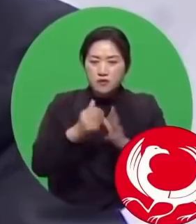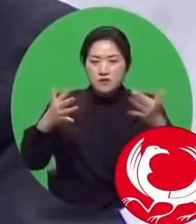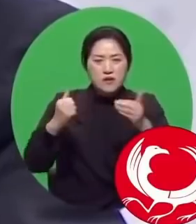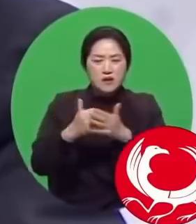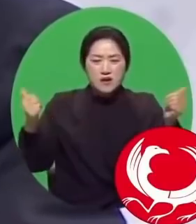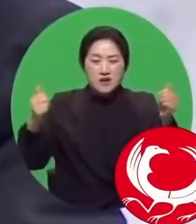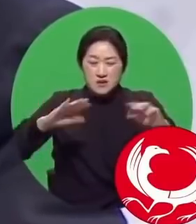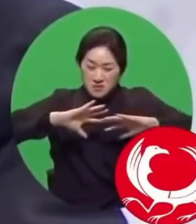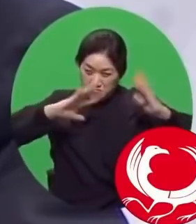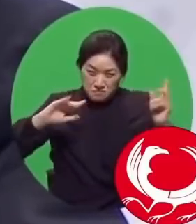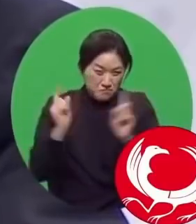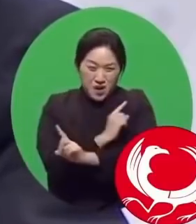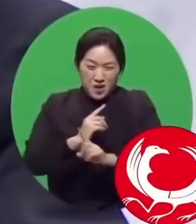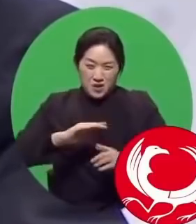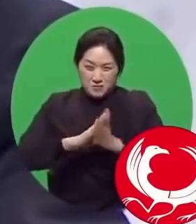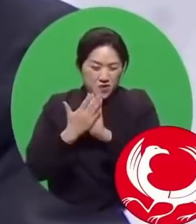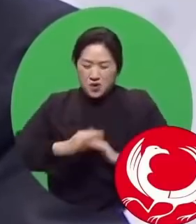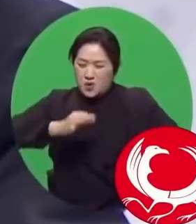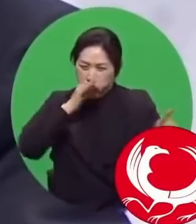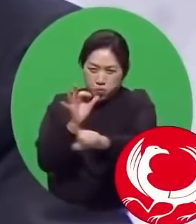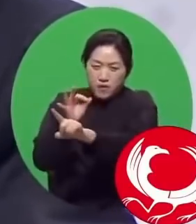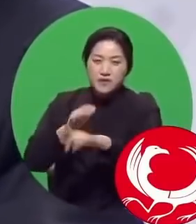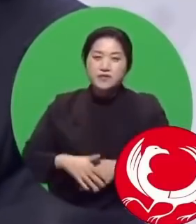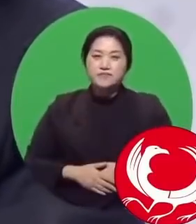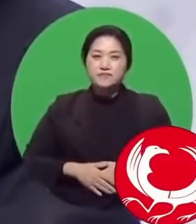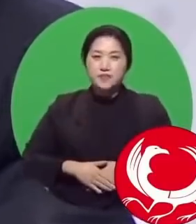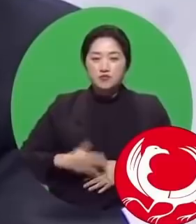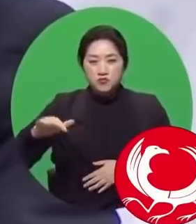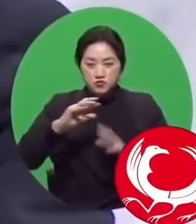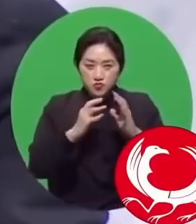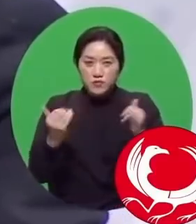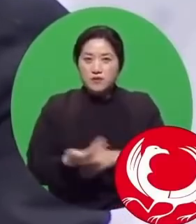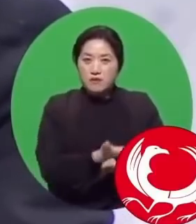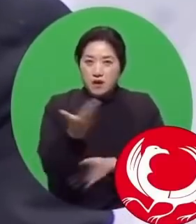못 바꿨습니다. 절대적으로 못 바꿨습니다. 우리